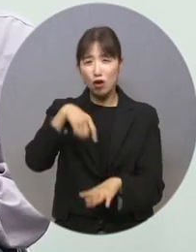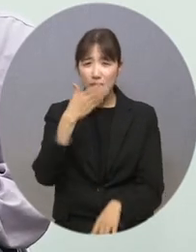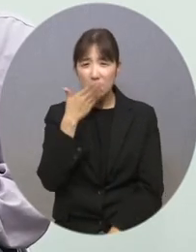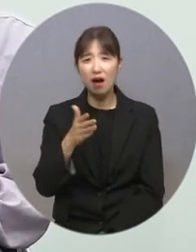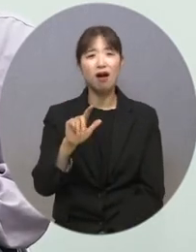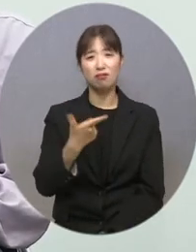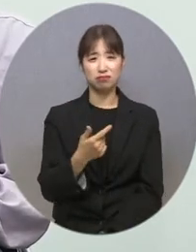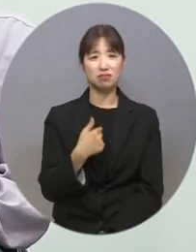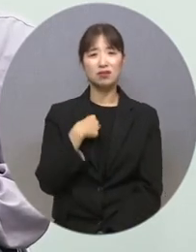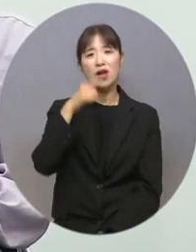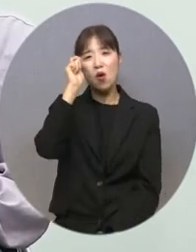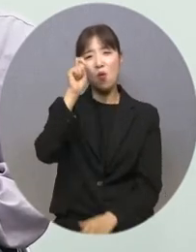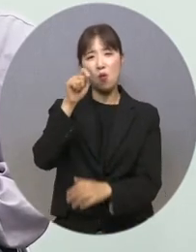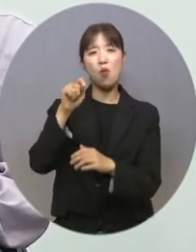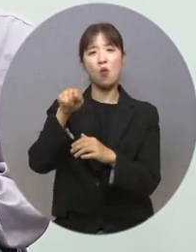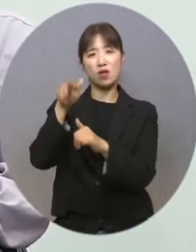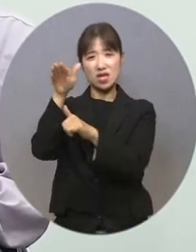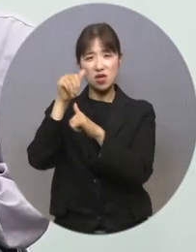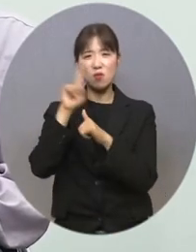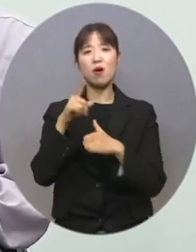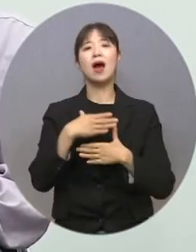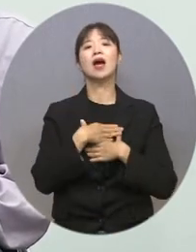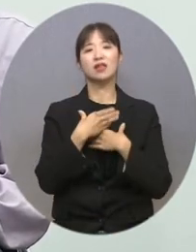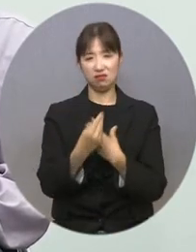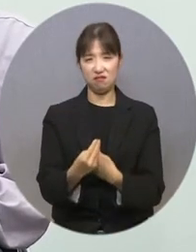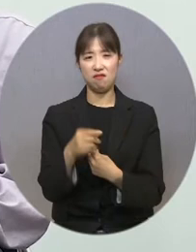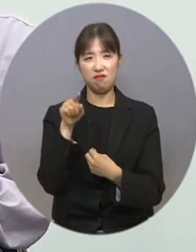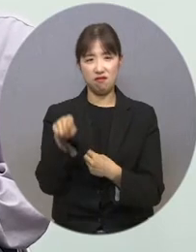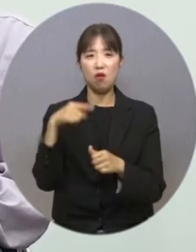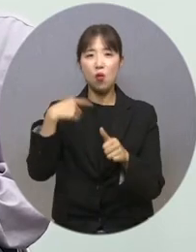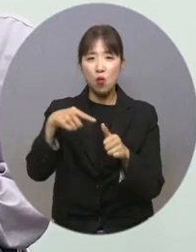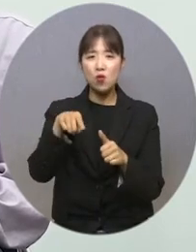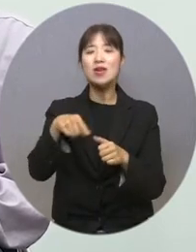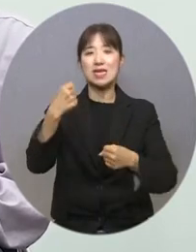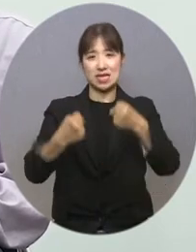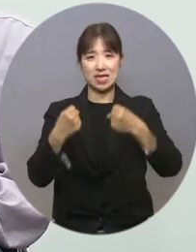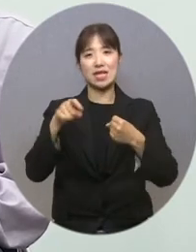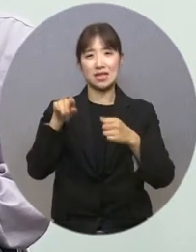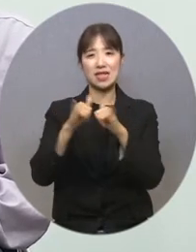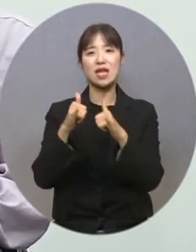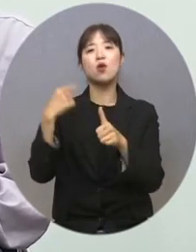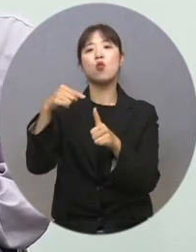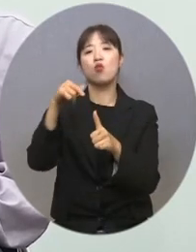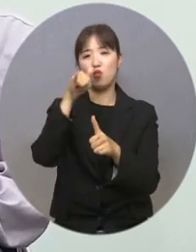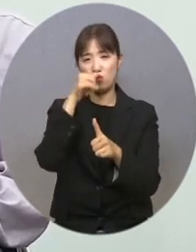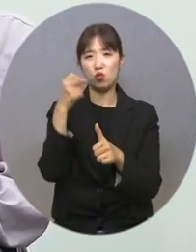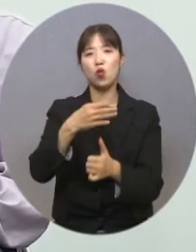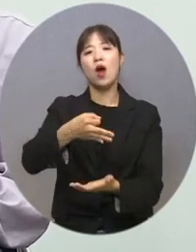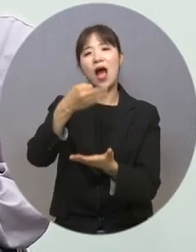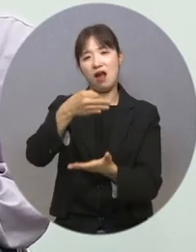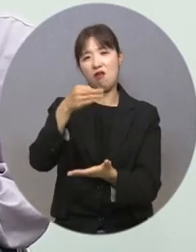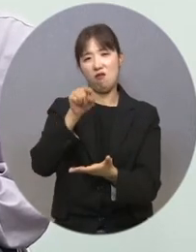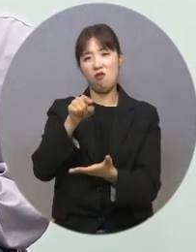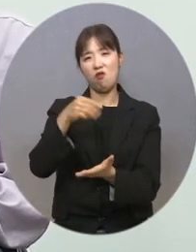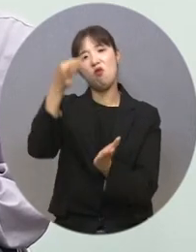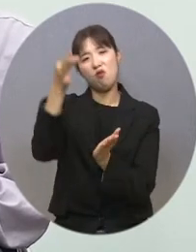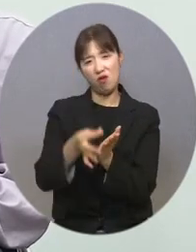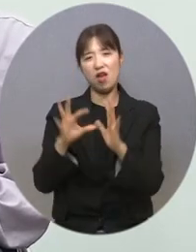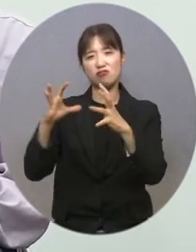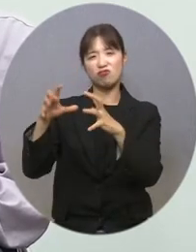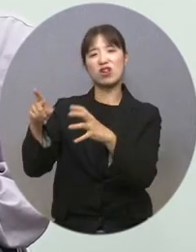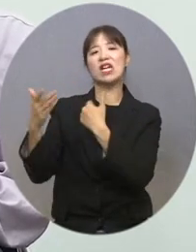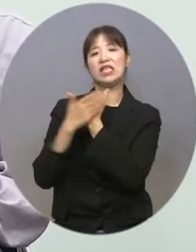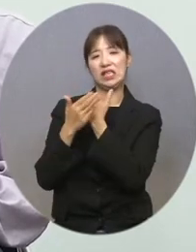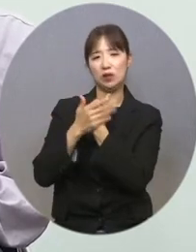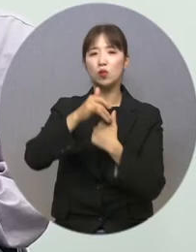사실 을 클릭 ceo 가 된거 게 안전해서 교육의 이제 기사님들이 받으셔서 도 있지만 가격적인 부분 1국가 에서 어느 정도 지원도